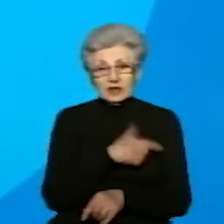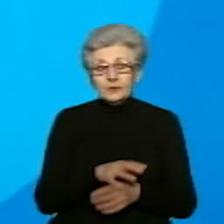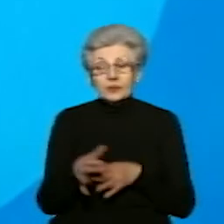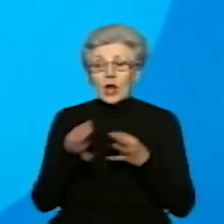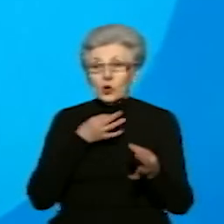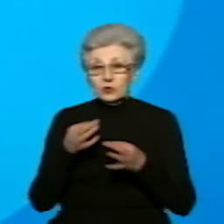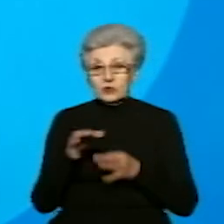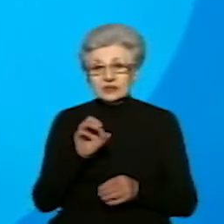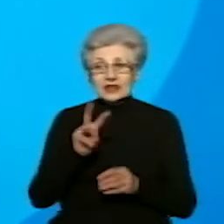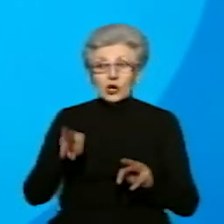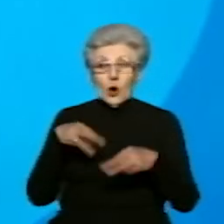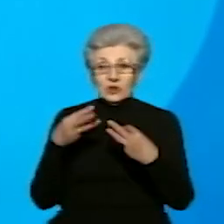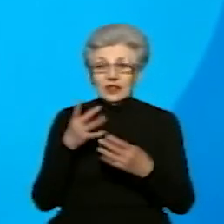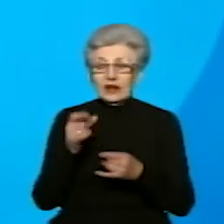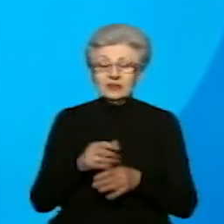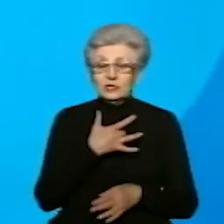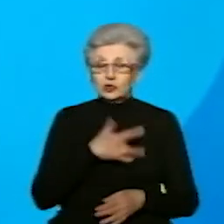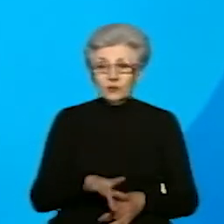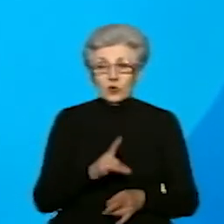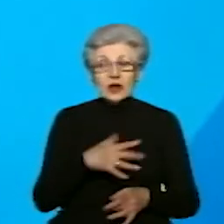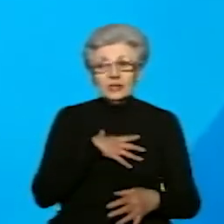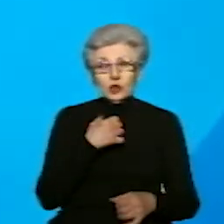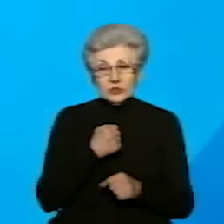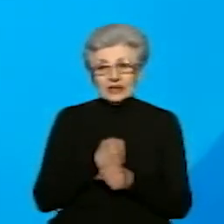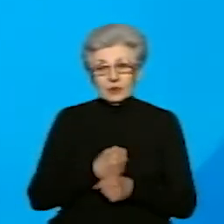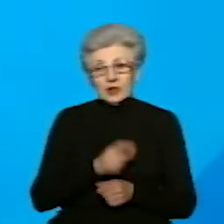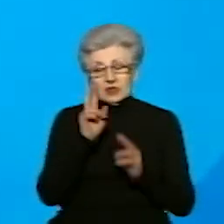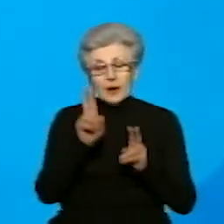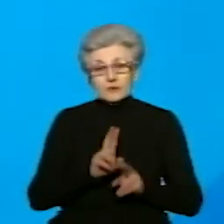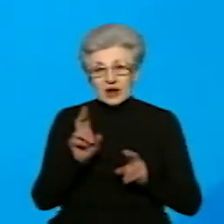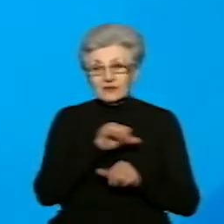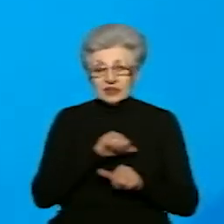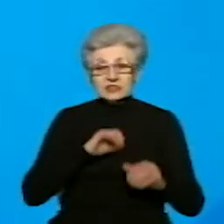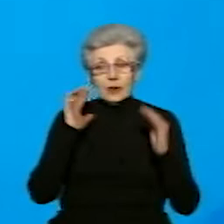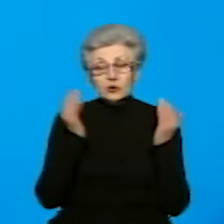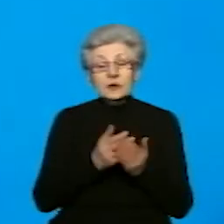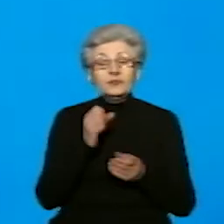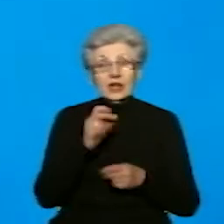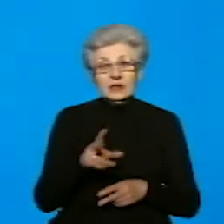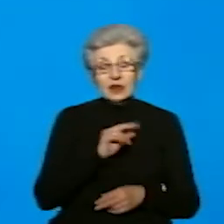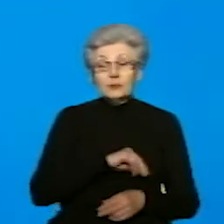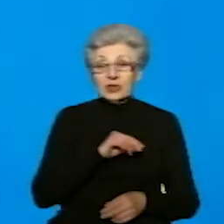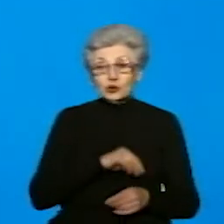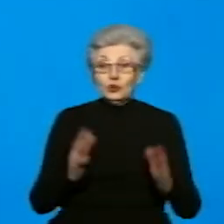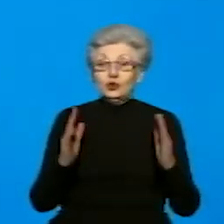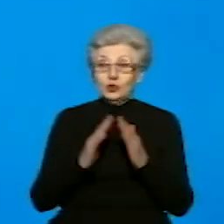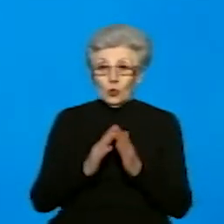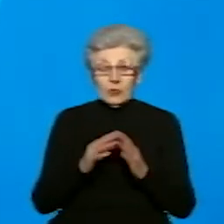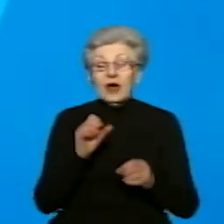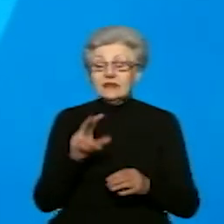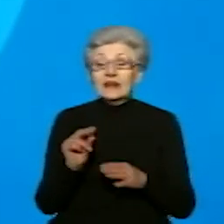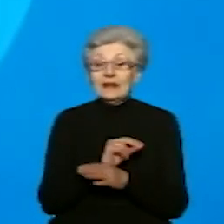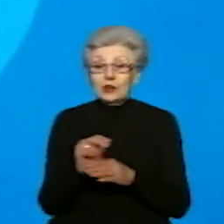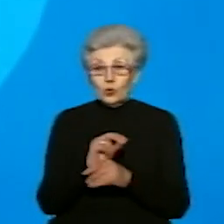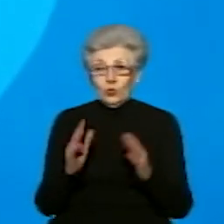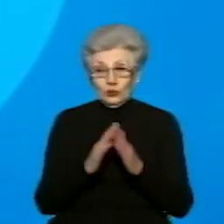Консультації онлайн та суворе дотримання правил самоізоляції. Як в Італії пацієнтів з COVID-19 лікують амбулаторно вдома, ми розпитали в